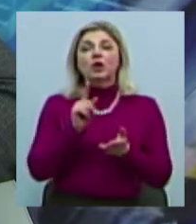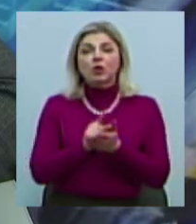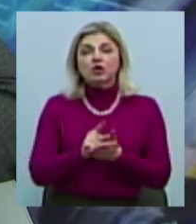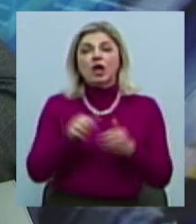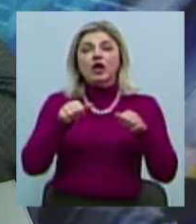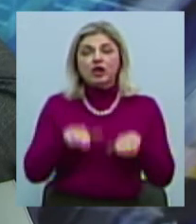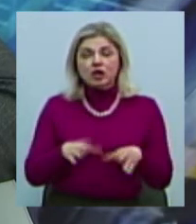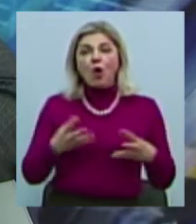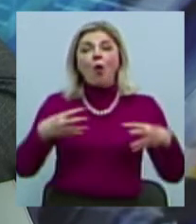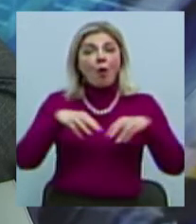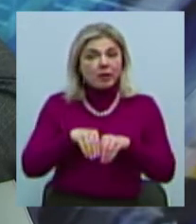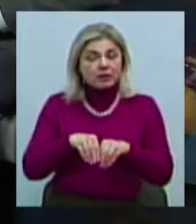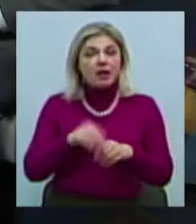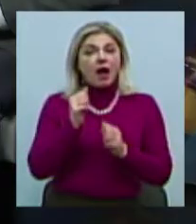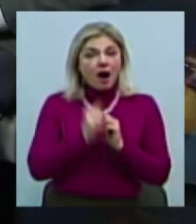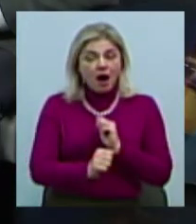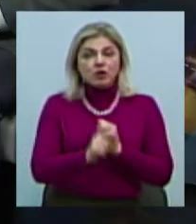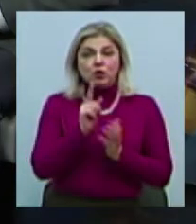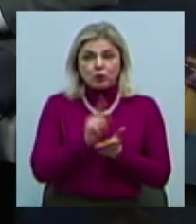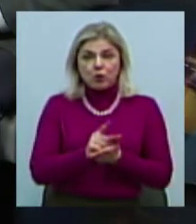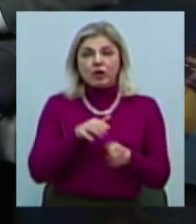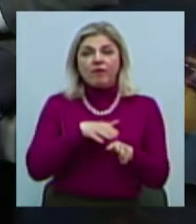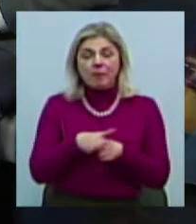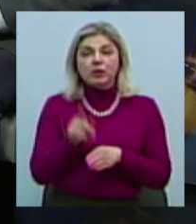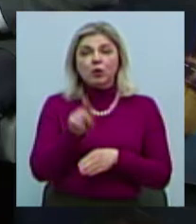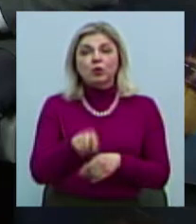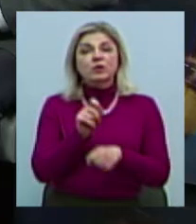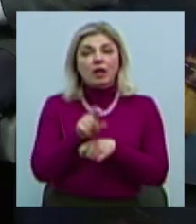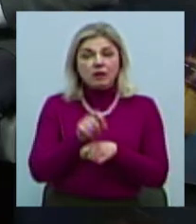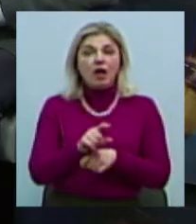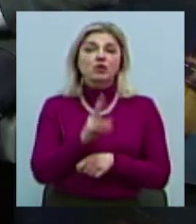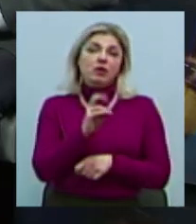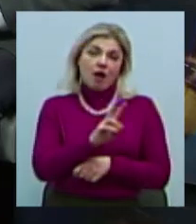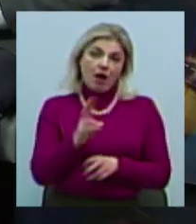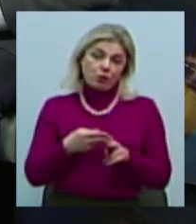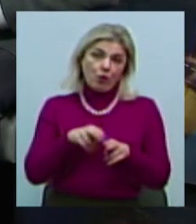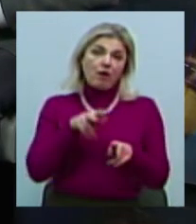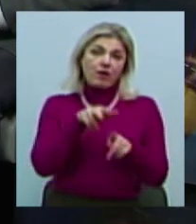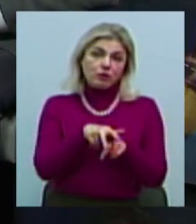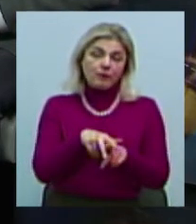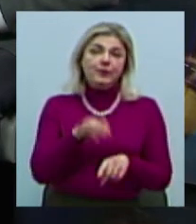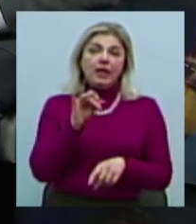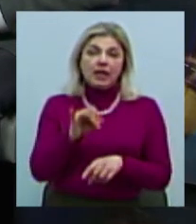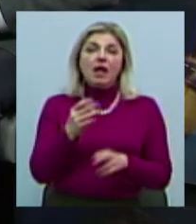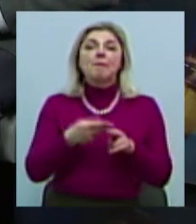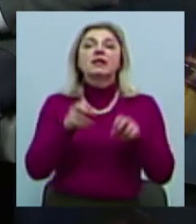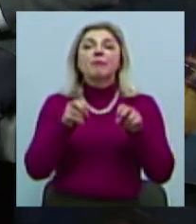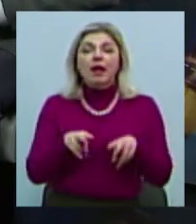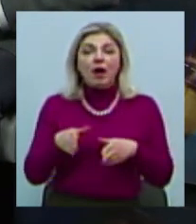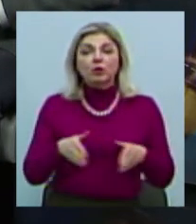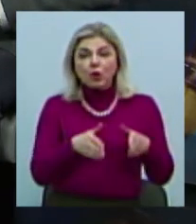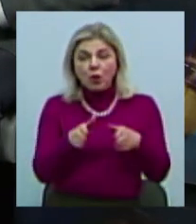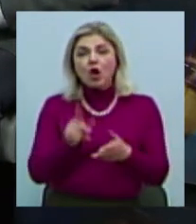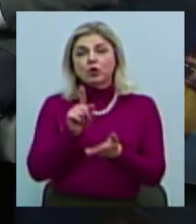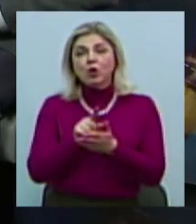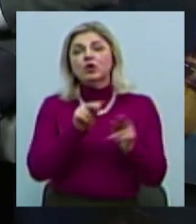комплексе. Каждый должен выполнять ту задачу, которая на него возложена. Укртрансбезпека должна контролировать вес, там,